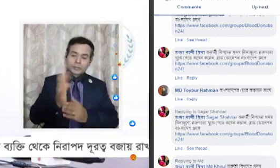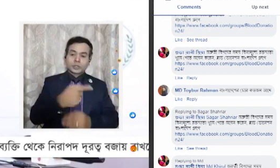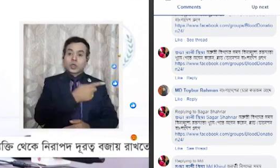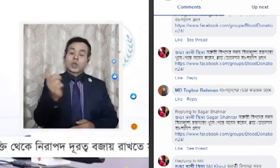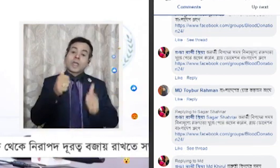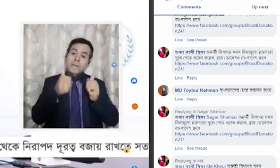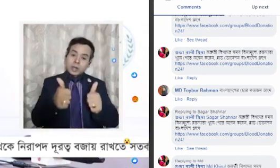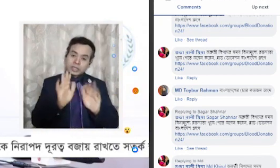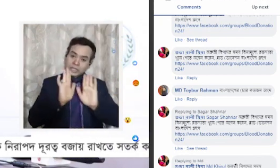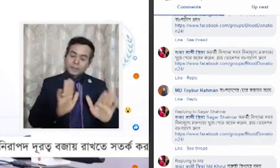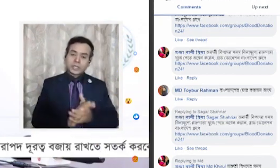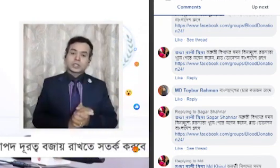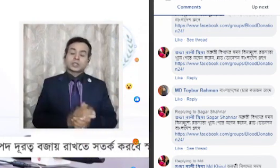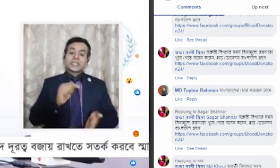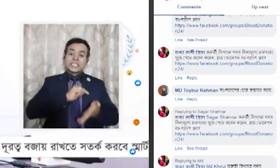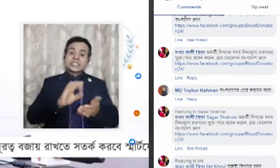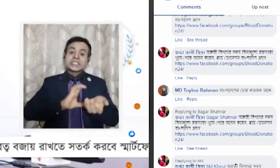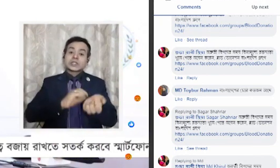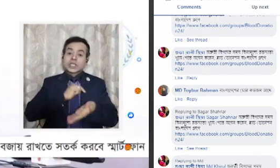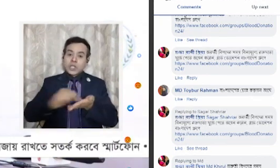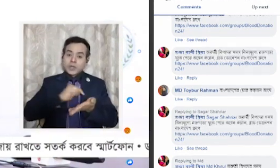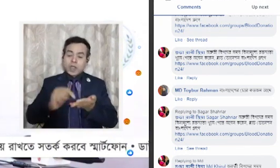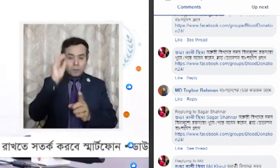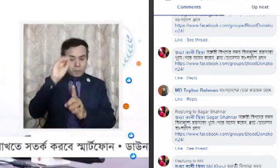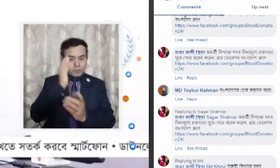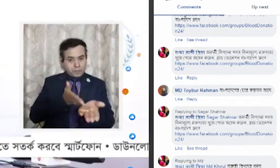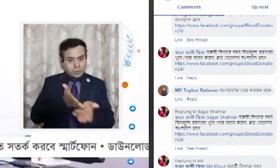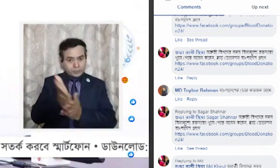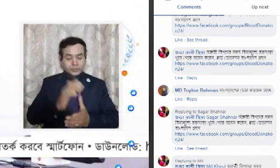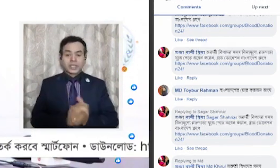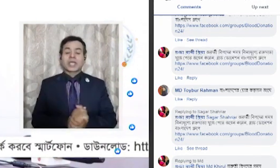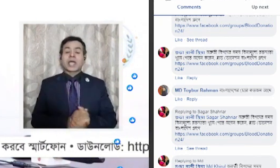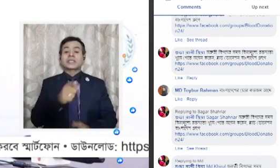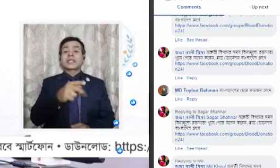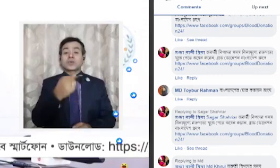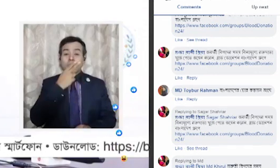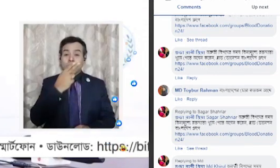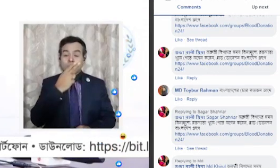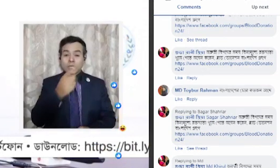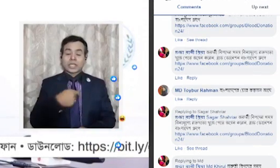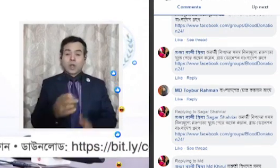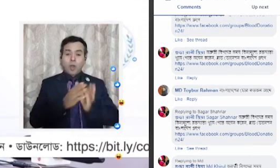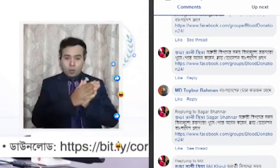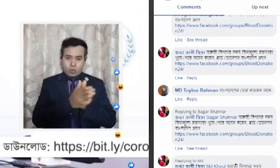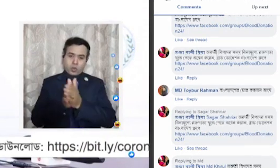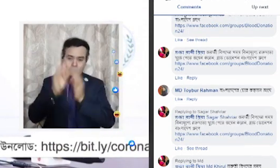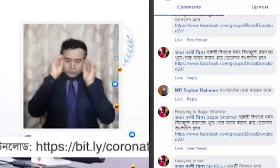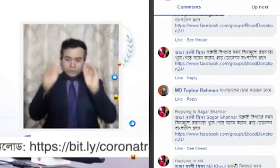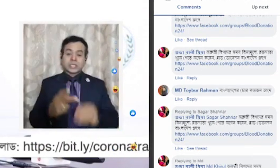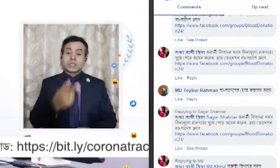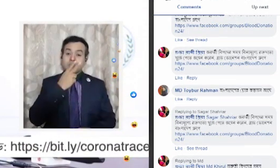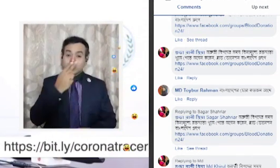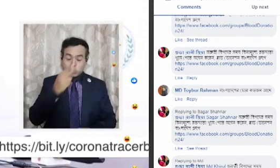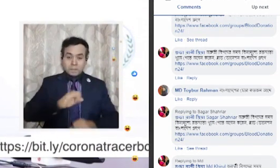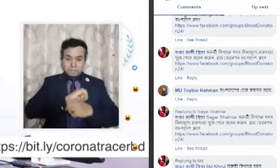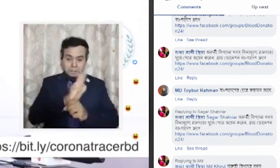থাকে সেদিকেও খেয়াল রাখবেন। সকলেই ভালো থাকবেন, সুস্থ থাকবেন, নিয়ম মেনে চলবেন। এবং শেষ কথা আরেকটি বলবো